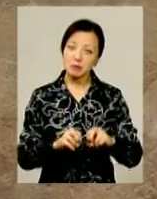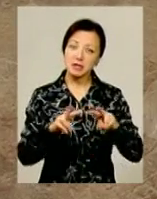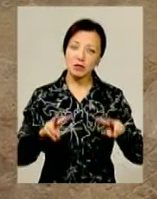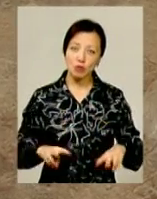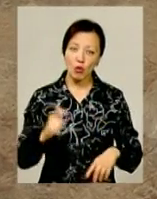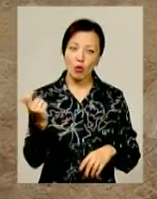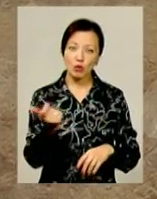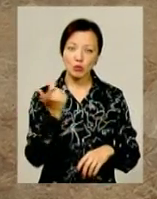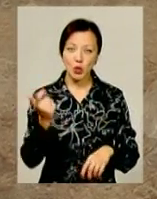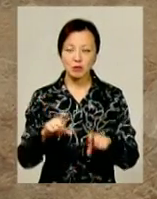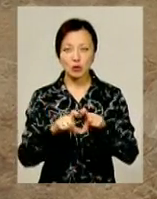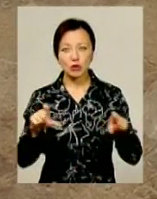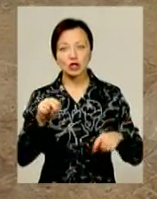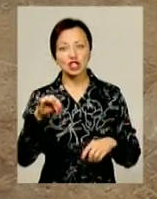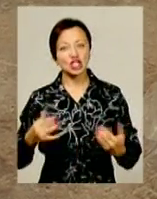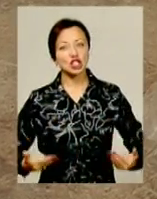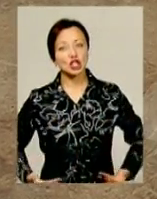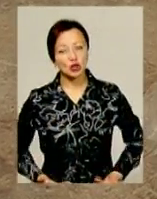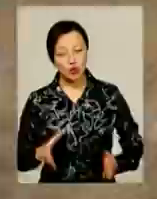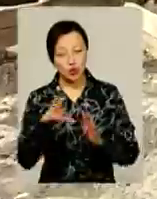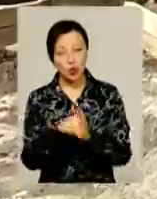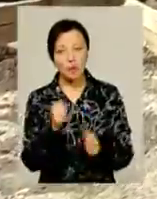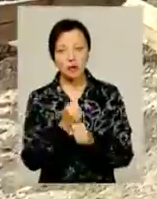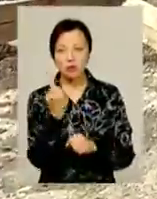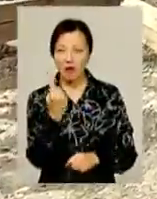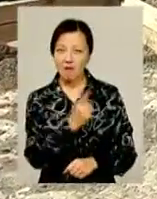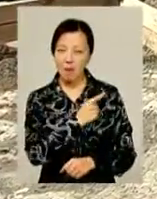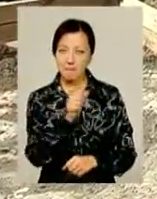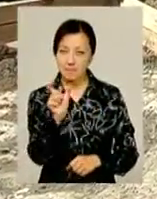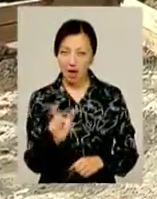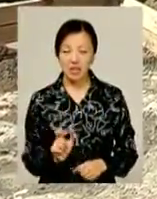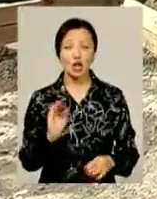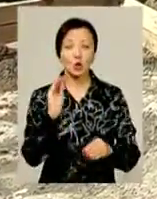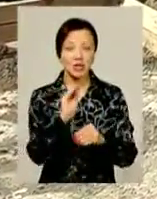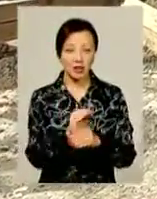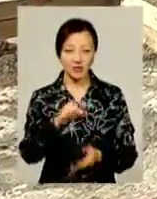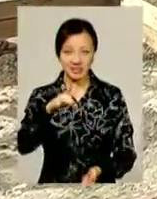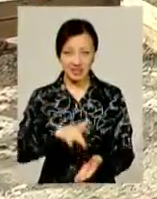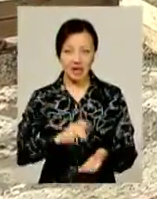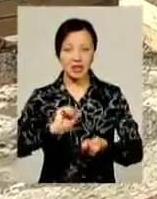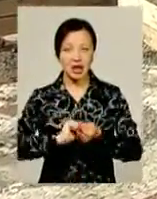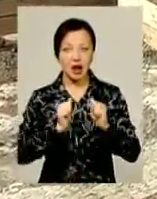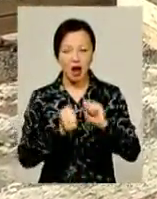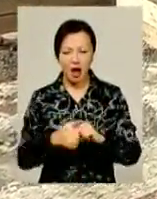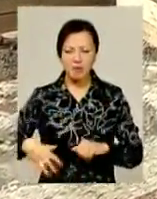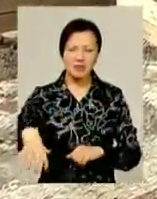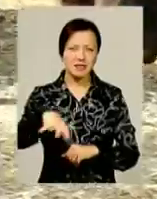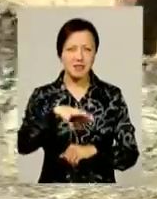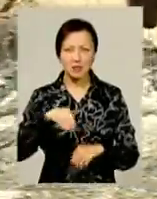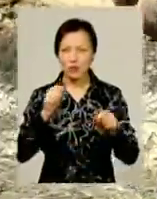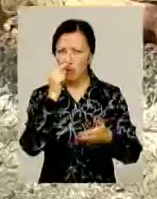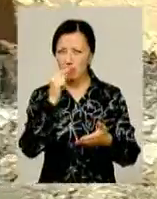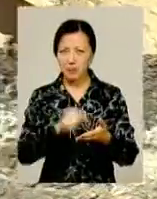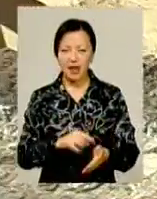спеціалізована господарська споруда, чи житло, в якому працював майстер. Та додають, в середмісті Кам'янця, де не копни, можна натрапити